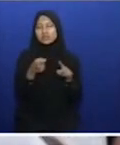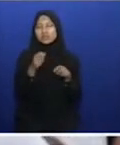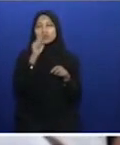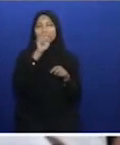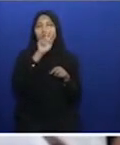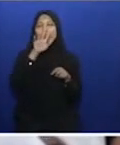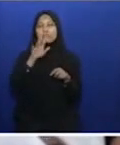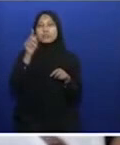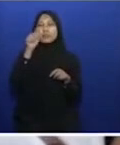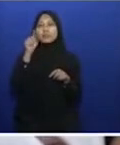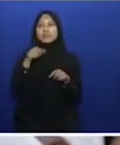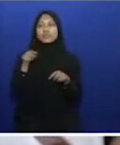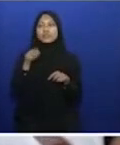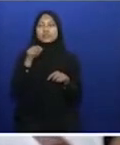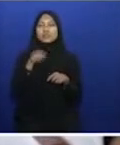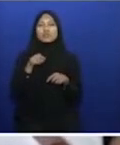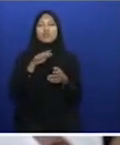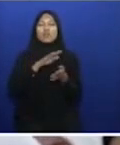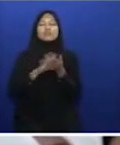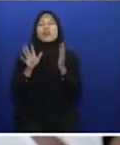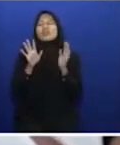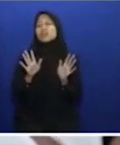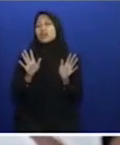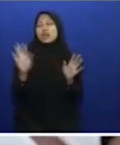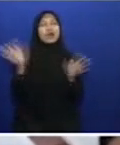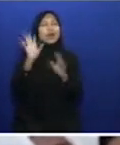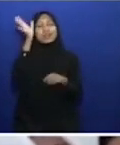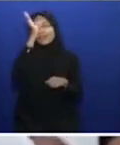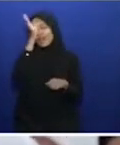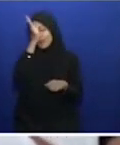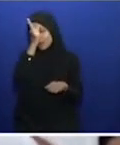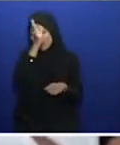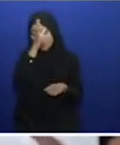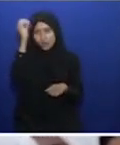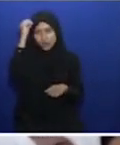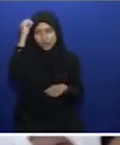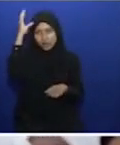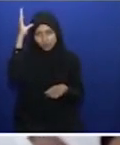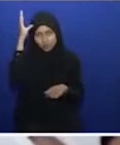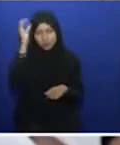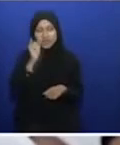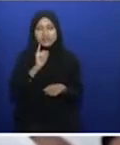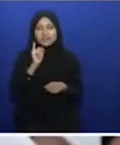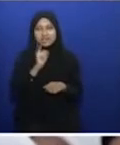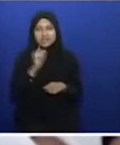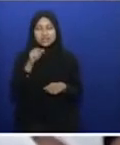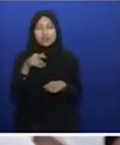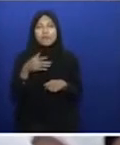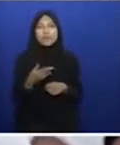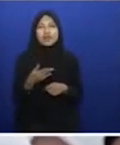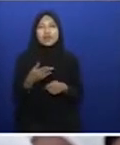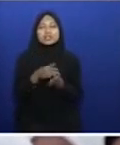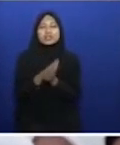25% tersebut, mereka asal langsung investasi saja tanpa belajar apa itu reksadana, apa itu saham.